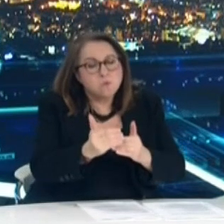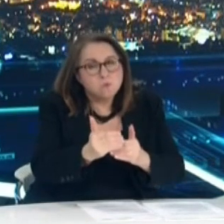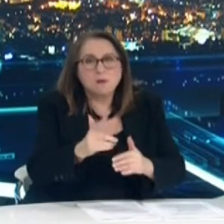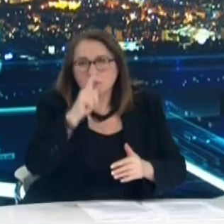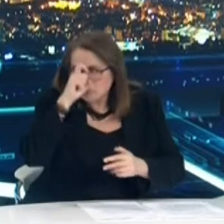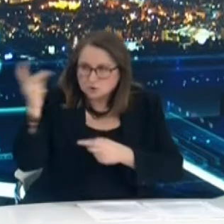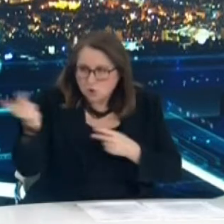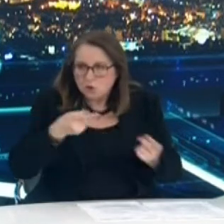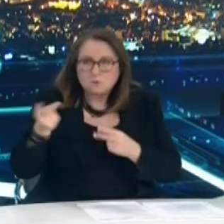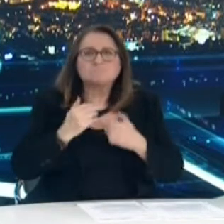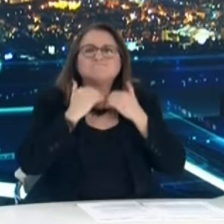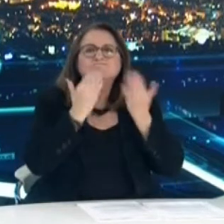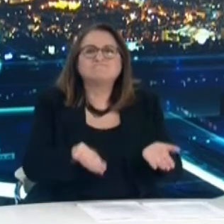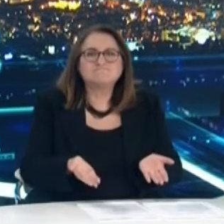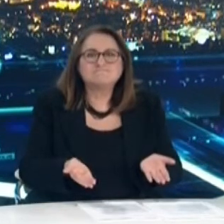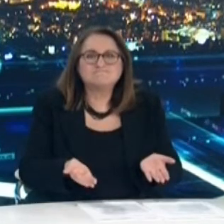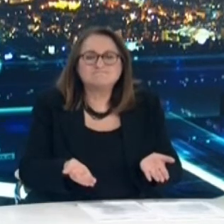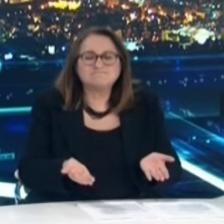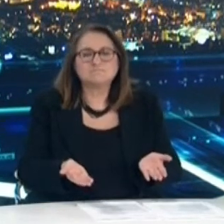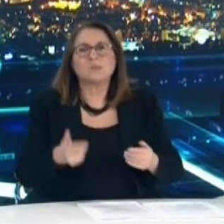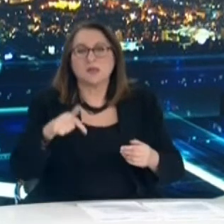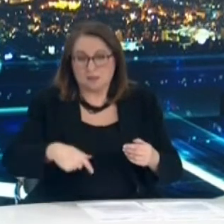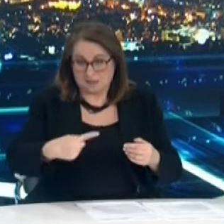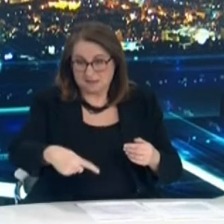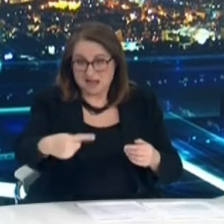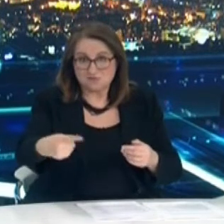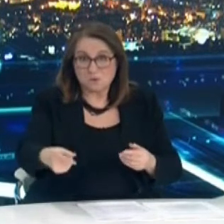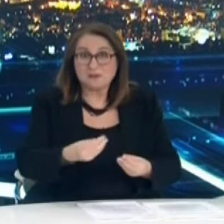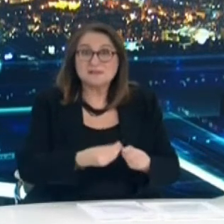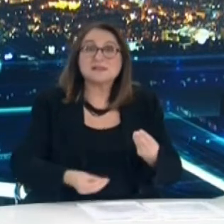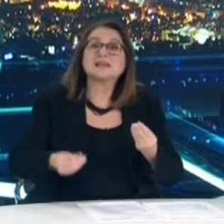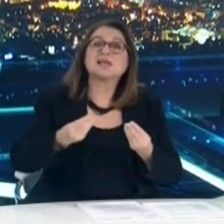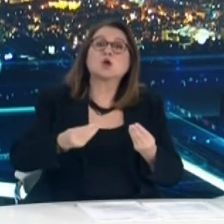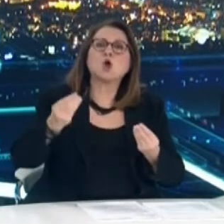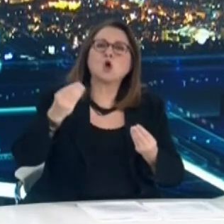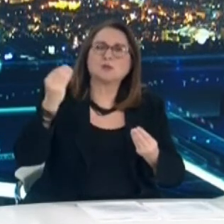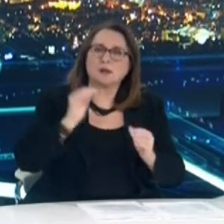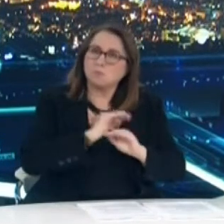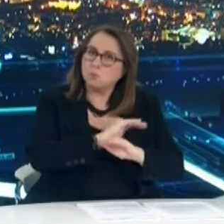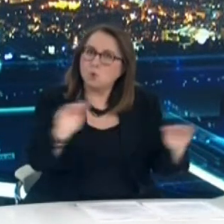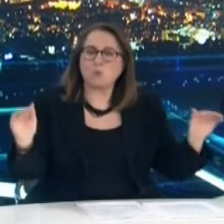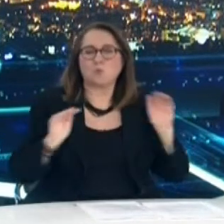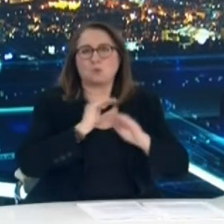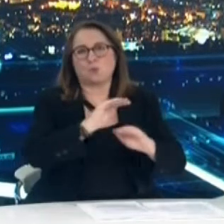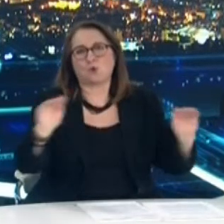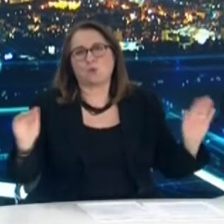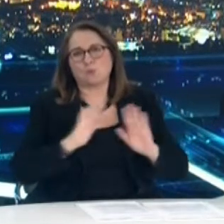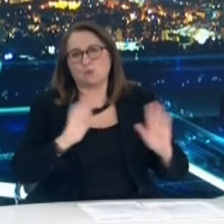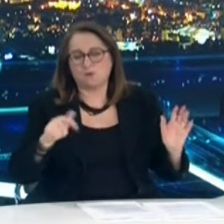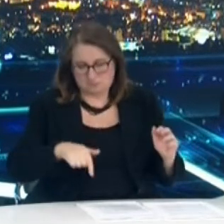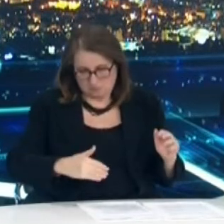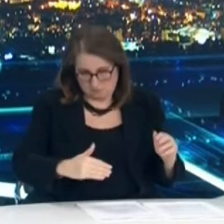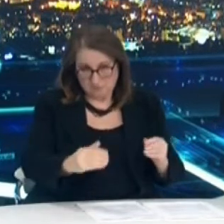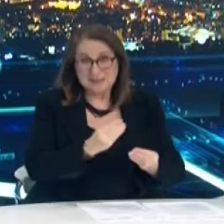συντατικής θεραπείας της χώρας μας θα πιεστούν ακόμα περισσότερο, αφού τα μαθηματικά προβλεπτικά μοντέλα, σύμφωνα με τα κρούσματα και τις νοσηλίες, αναφέρουν